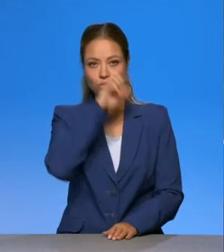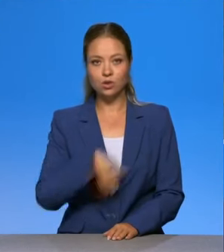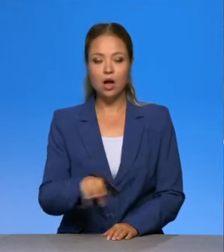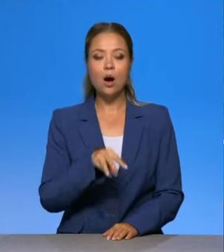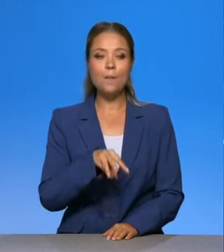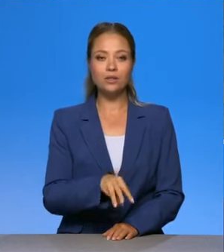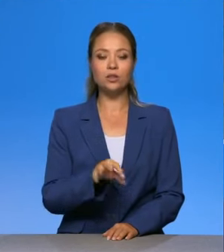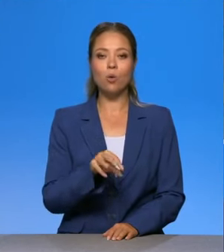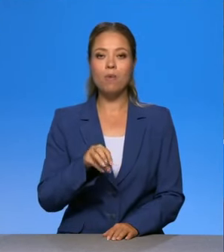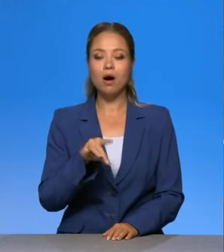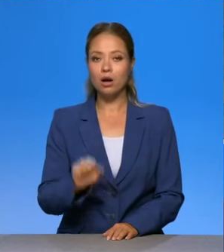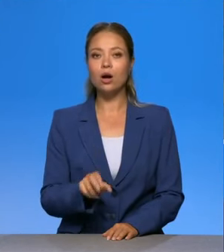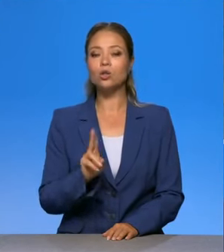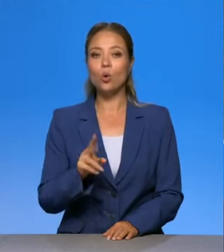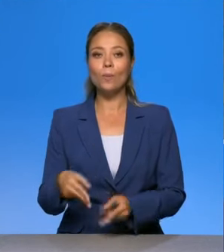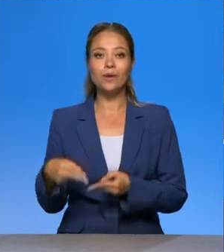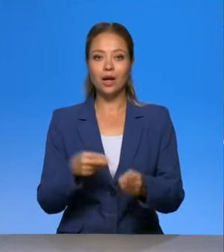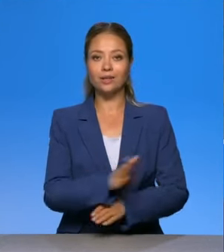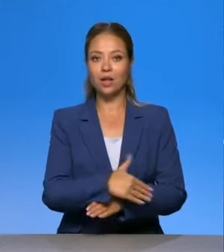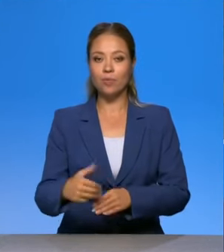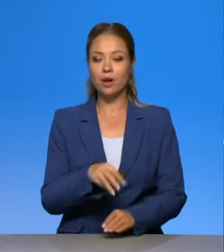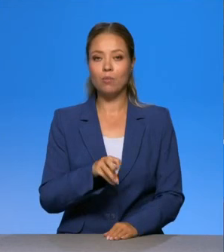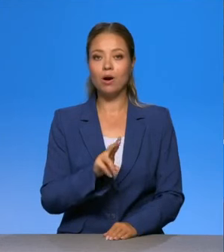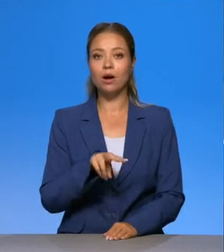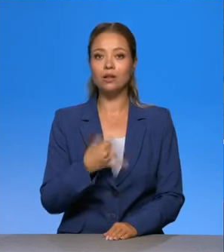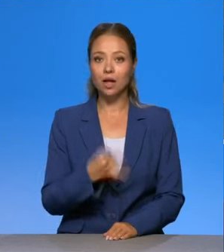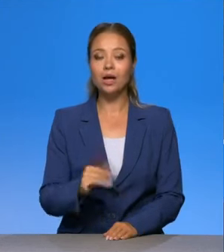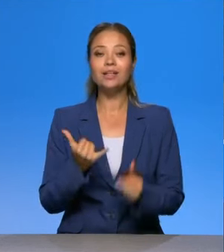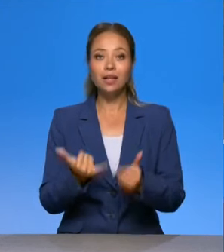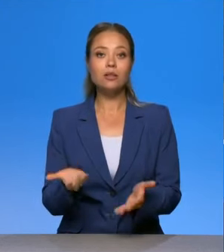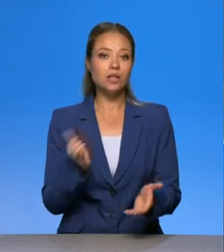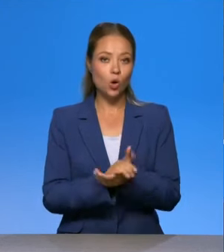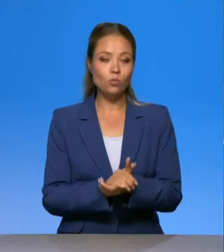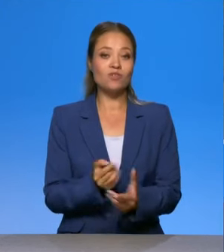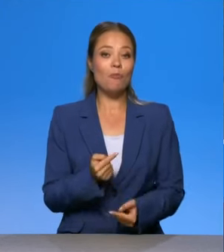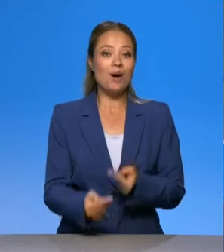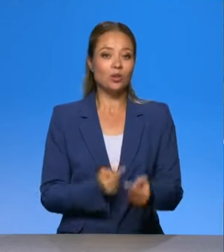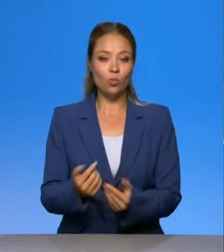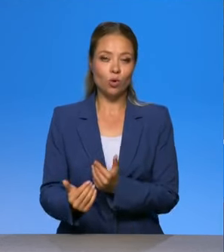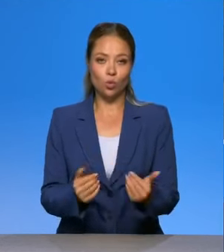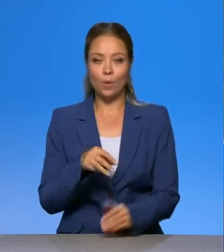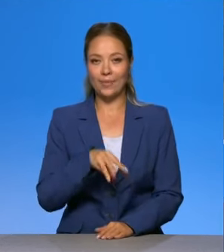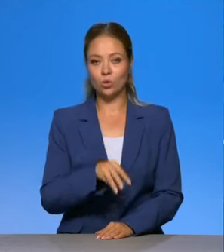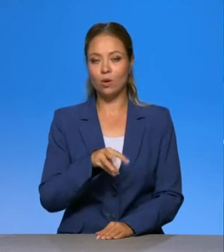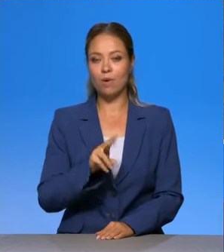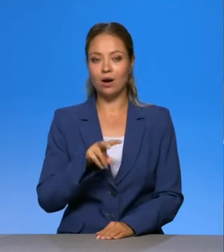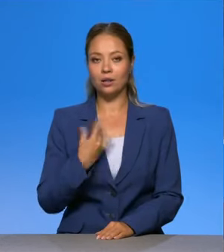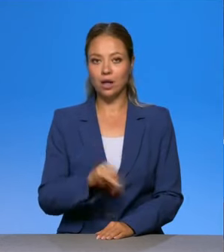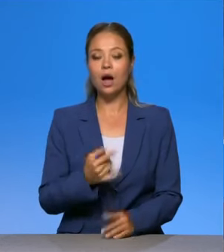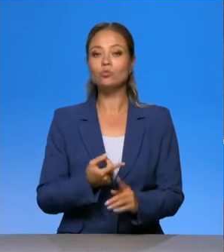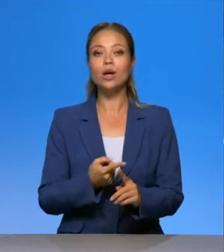который специально приехал в Сети на берег Макуэя познакомиться с потомком Микуха Макуэя. Потому что они считали как посланник